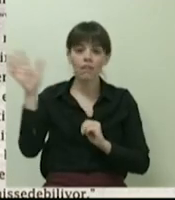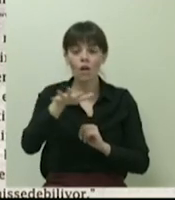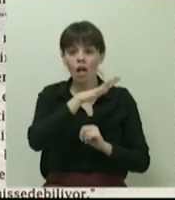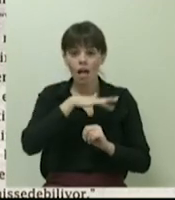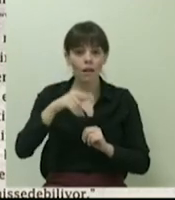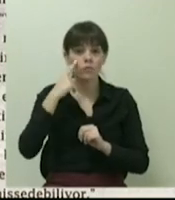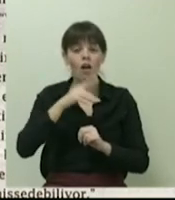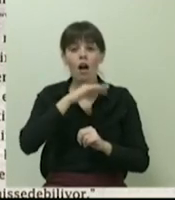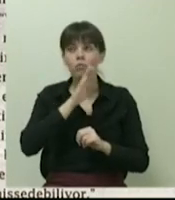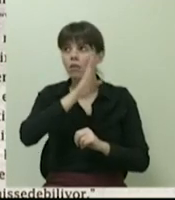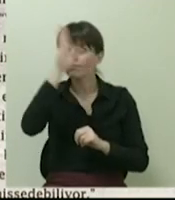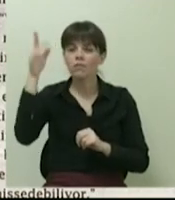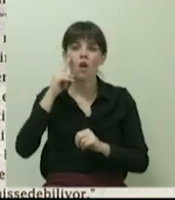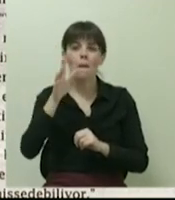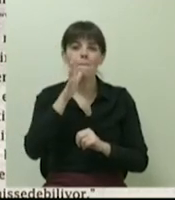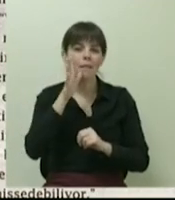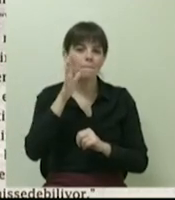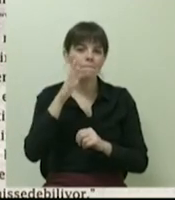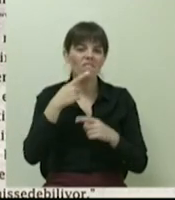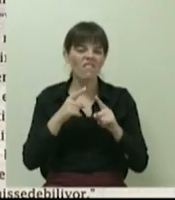dışında çeşitli bilim dallarında